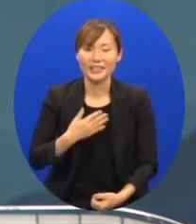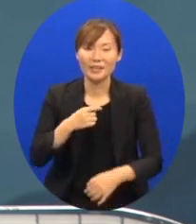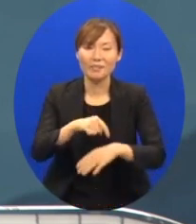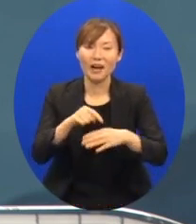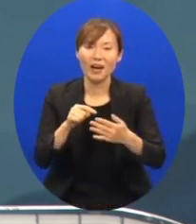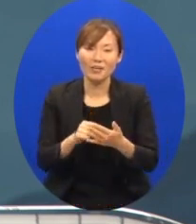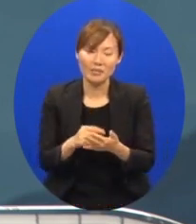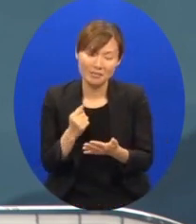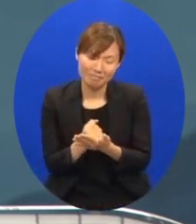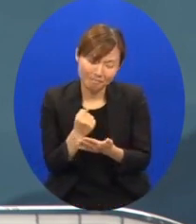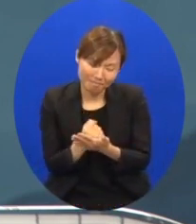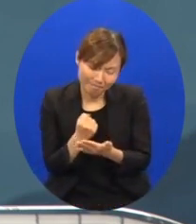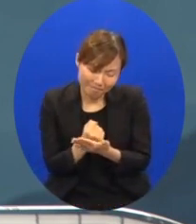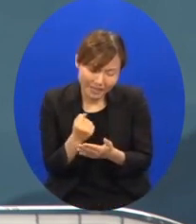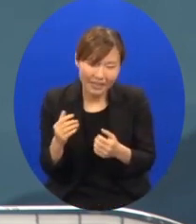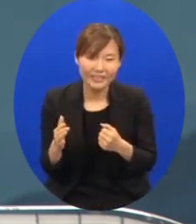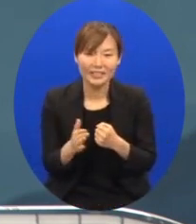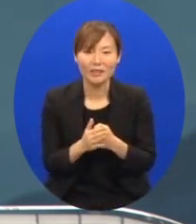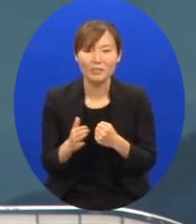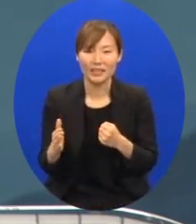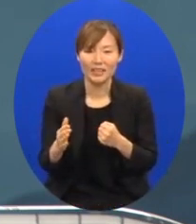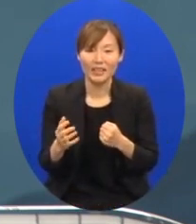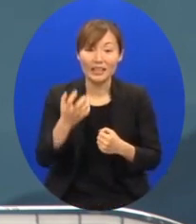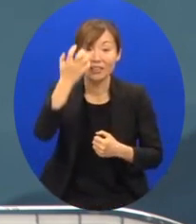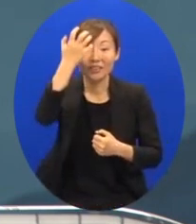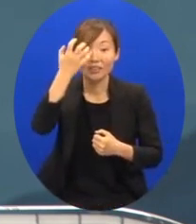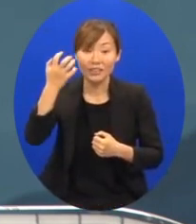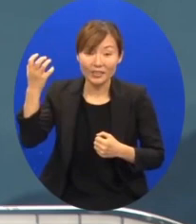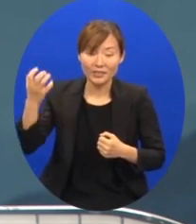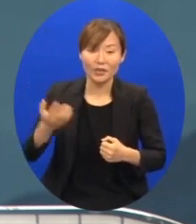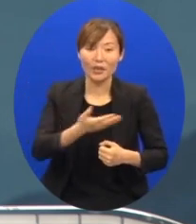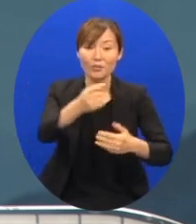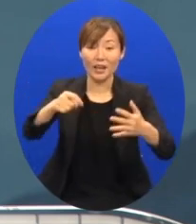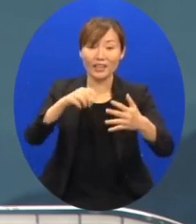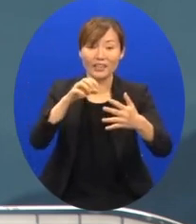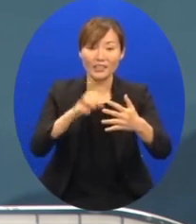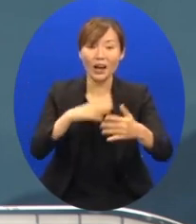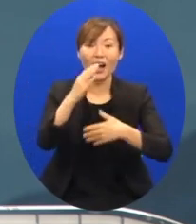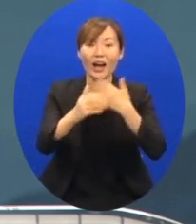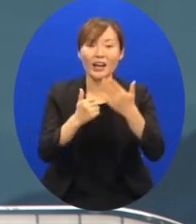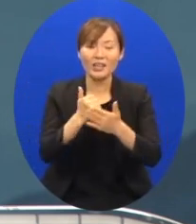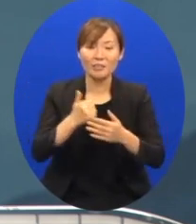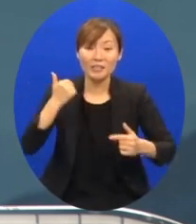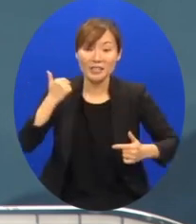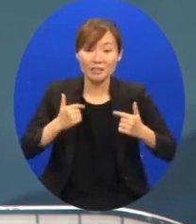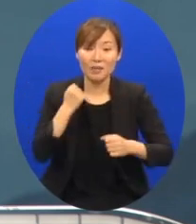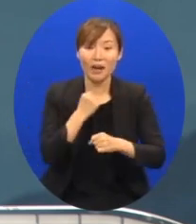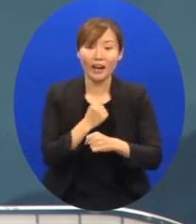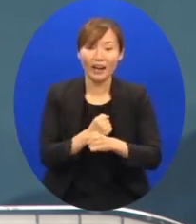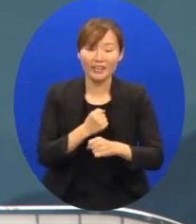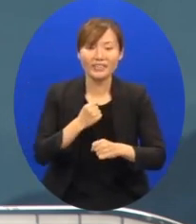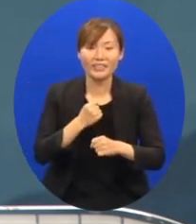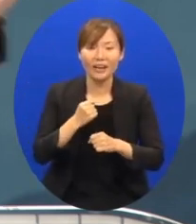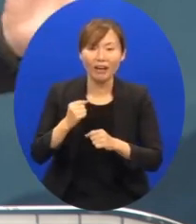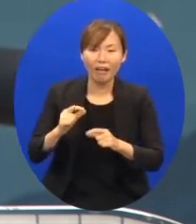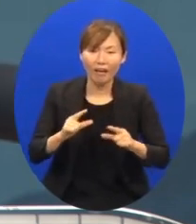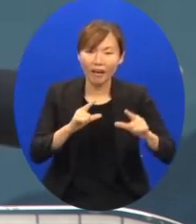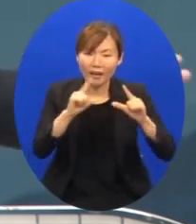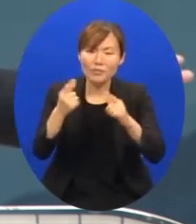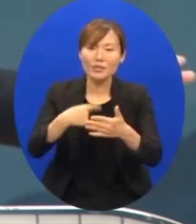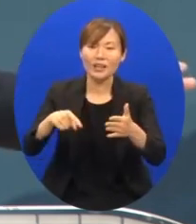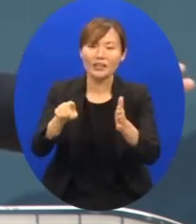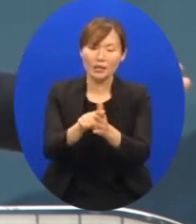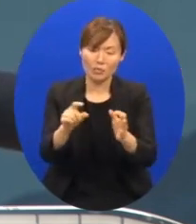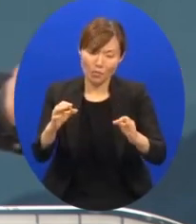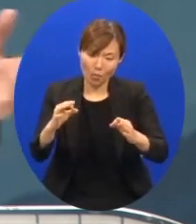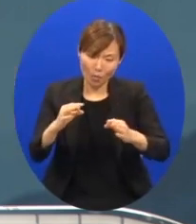안타깝기 때문에 성령님이 이미 여러분 안에서 하나님의 기뻐하시는 삶을 살도록 역사하는 놀라운